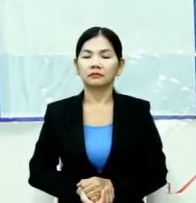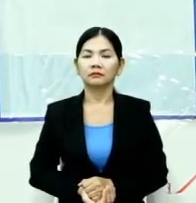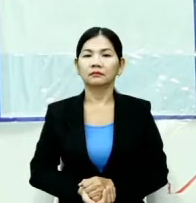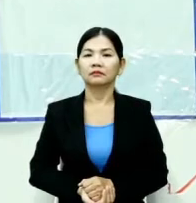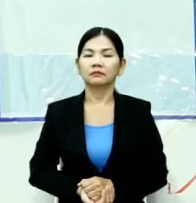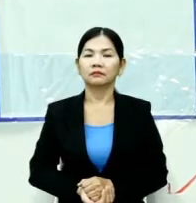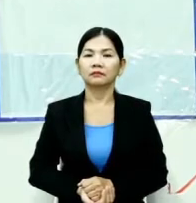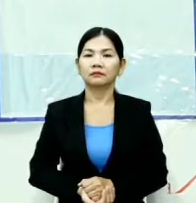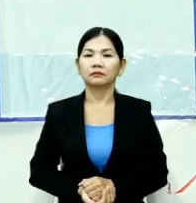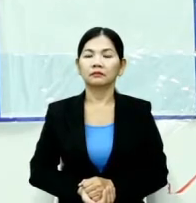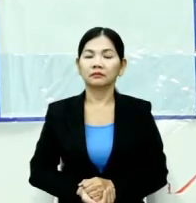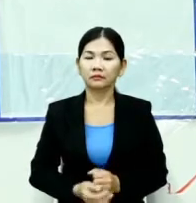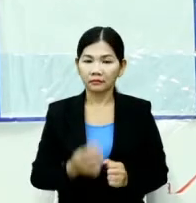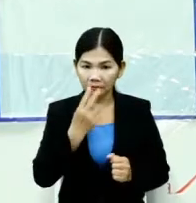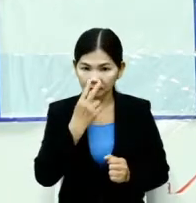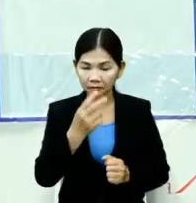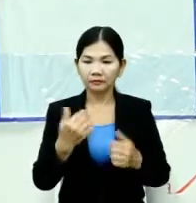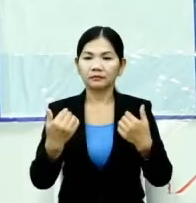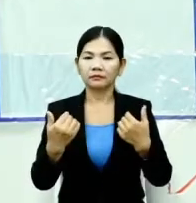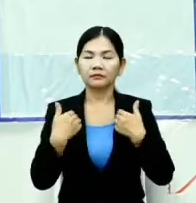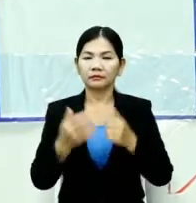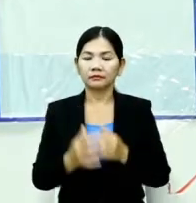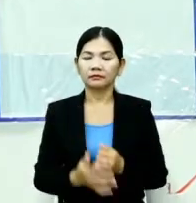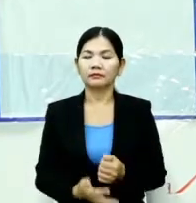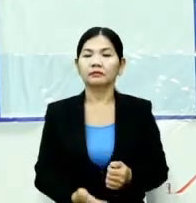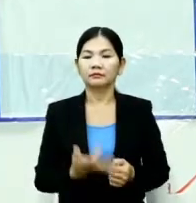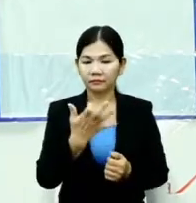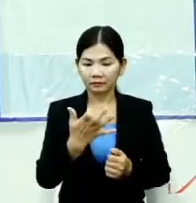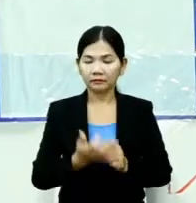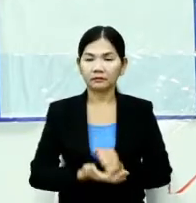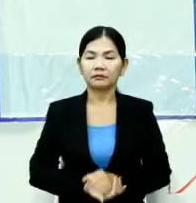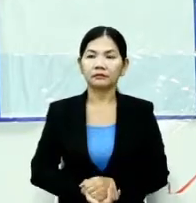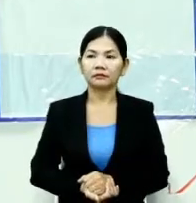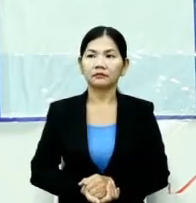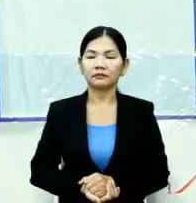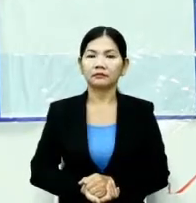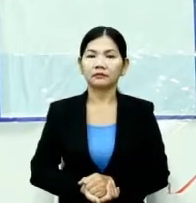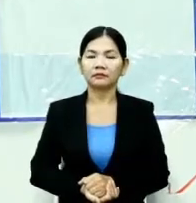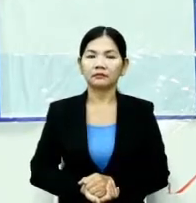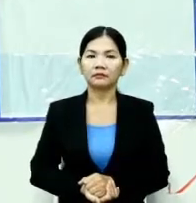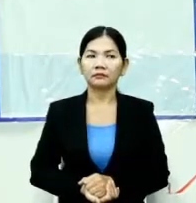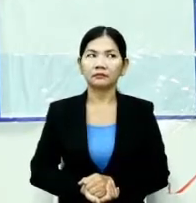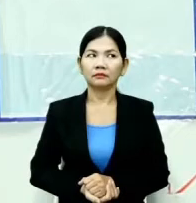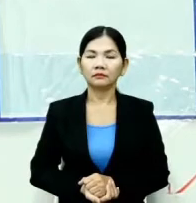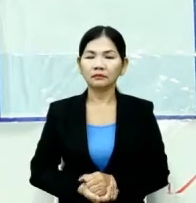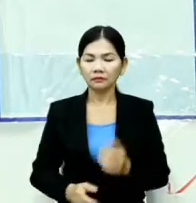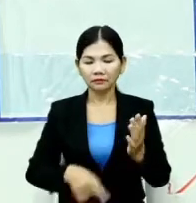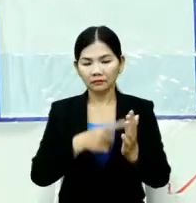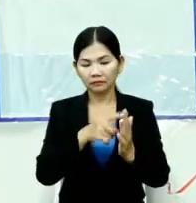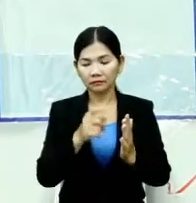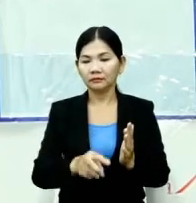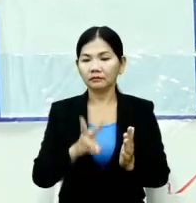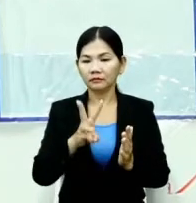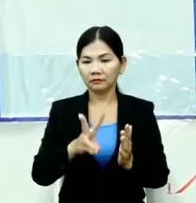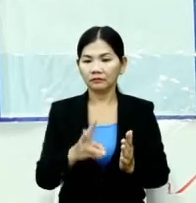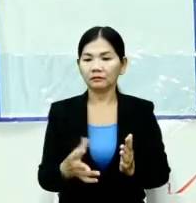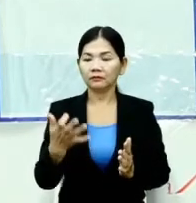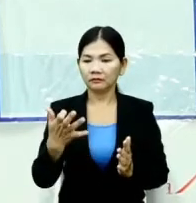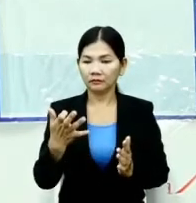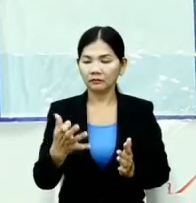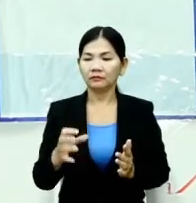តើកូនមើលទាំងអស់គ្នាអញ្ចឹងលេខ8នេះចាចាកូនរាប់មក